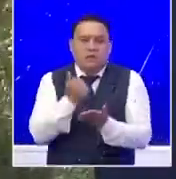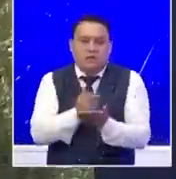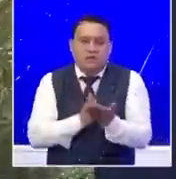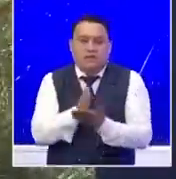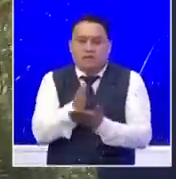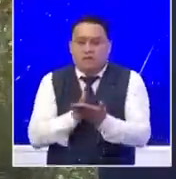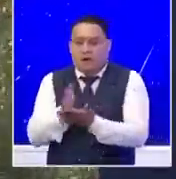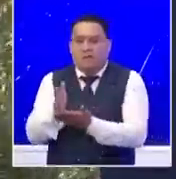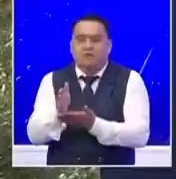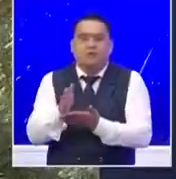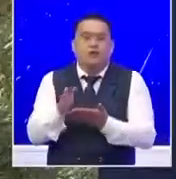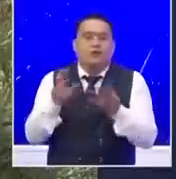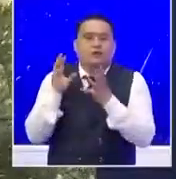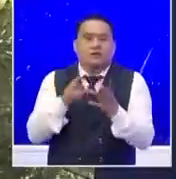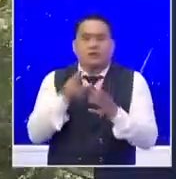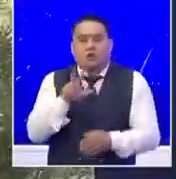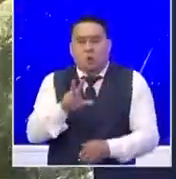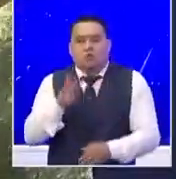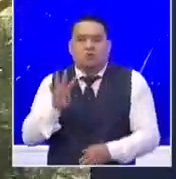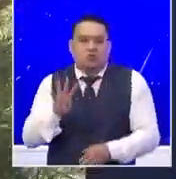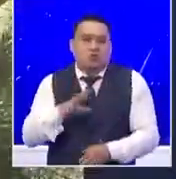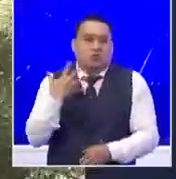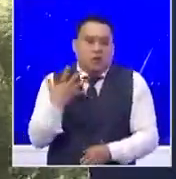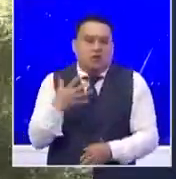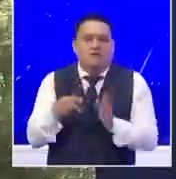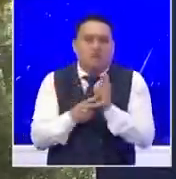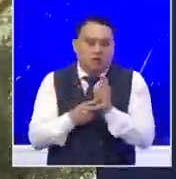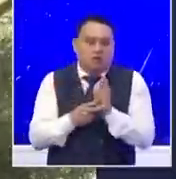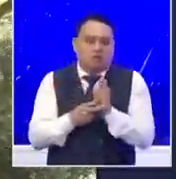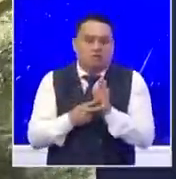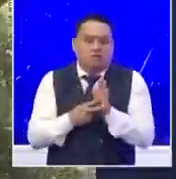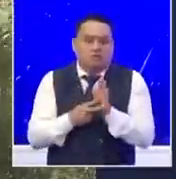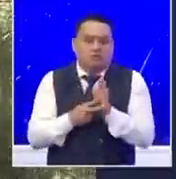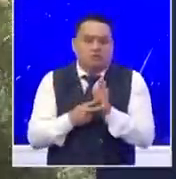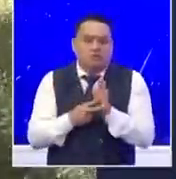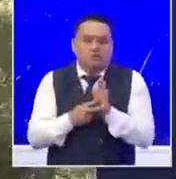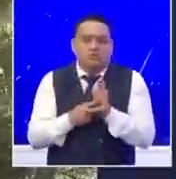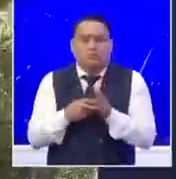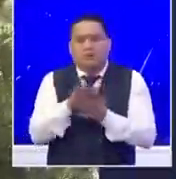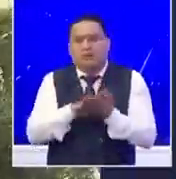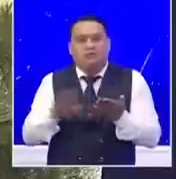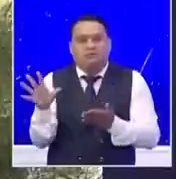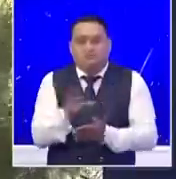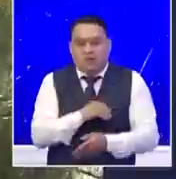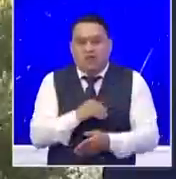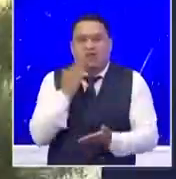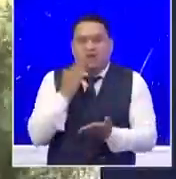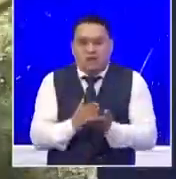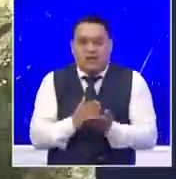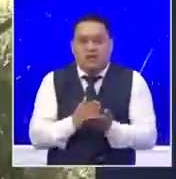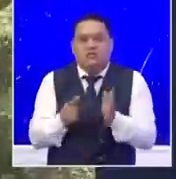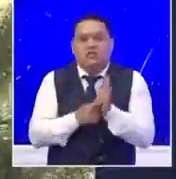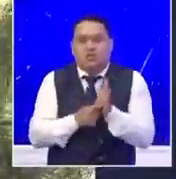маршруты. Это тройка, четверка, пятерка, восьмерка и так далее. Все маршруты всех